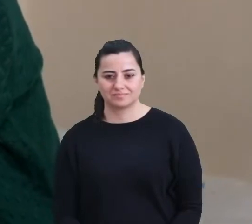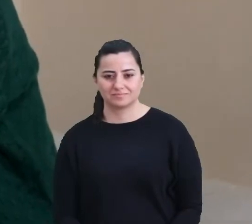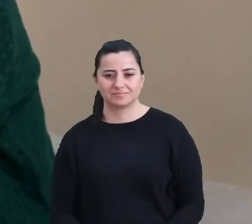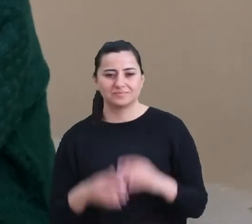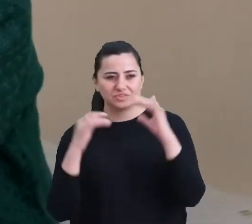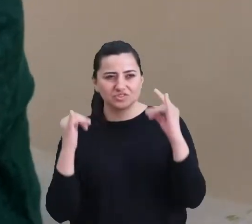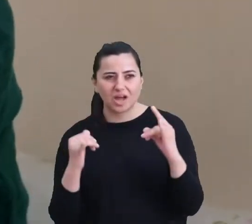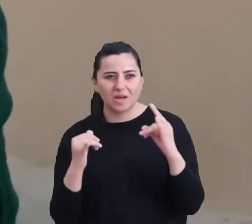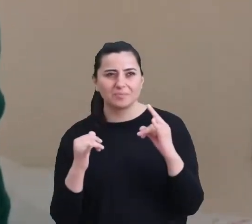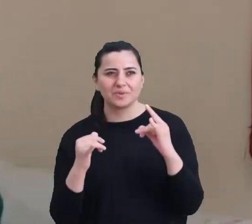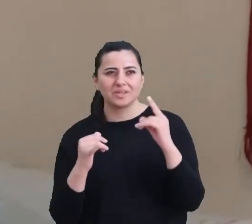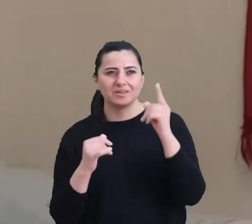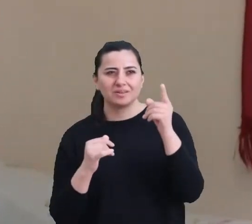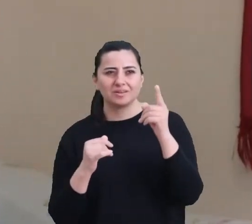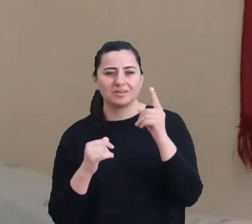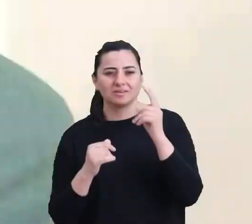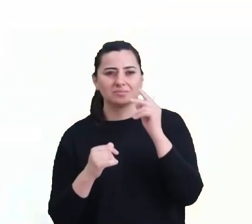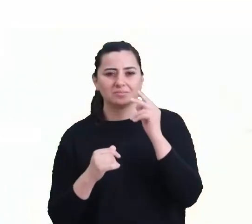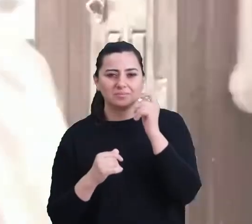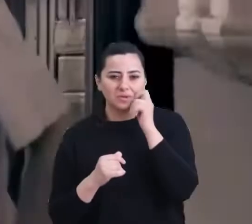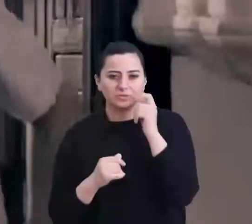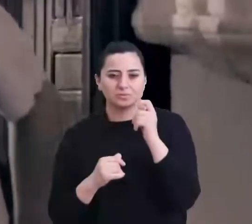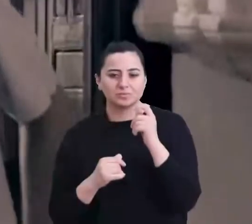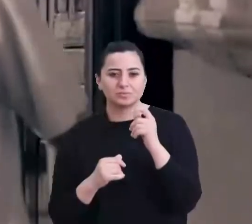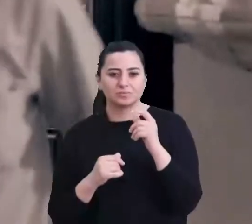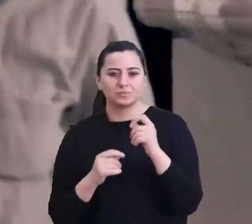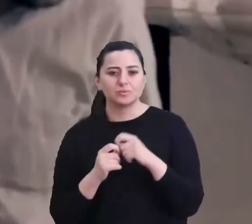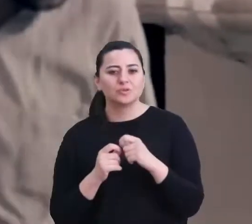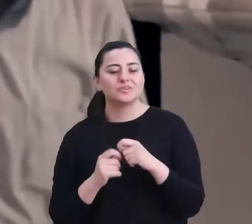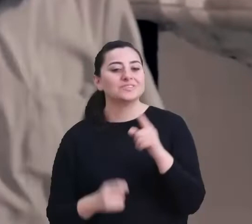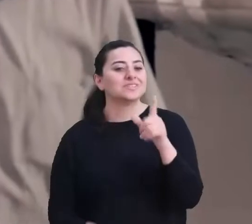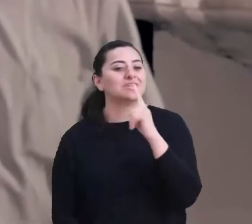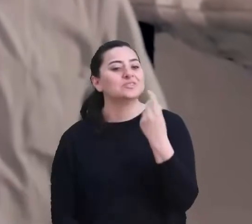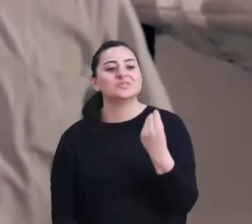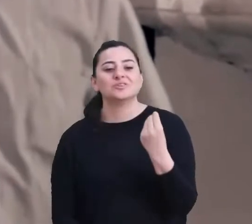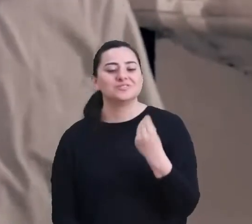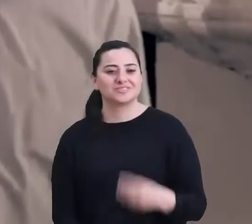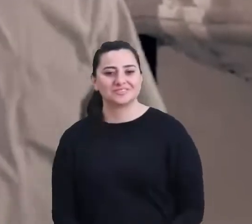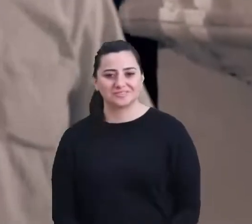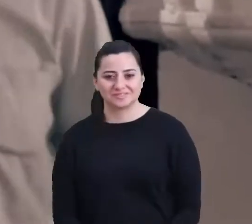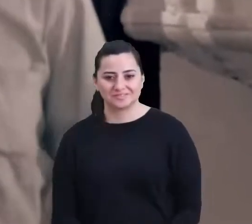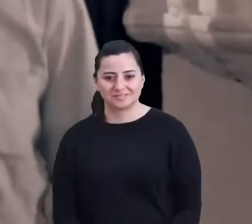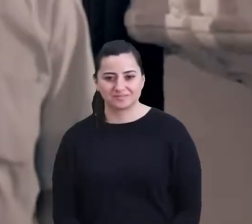Caminin masum bülbülü dedi. Anımsadı. Bu arada sesin pek bir yanıkmış.